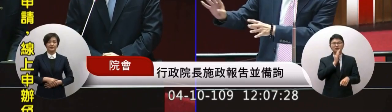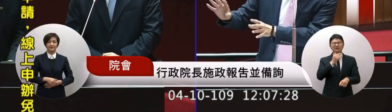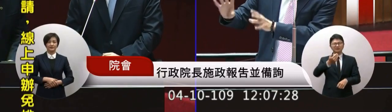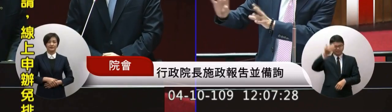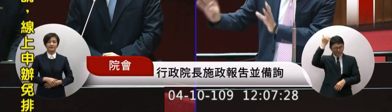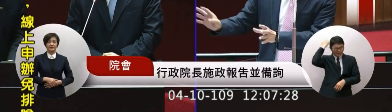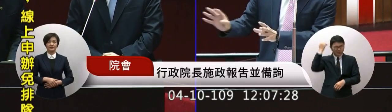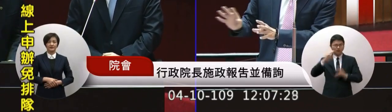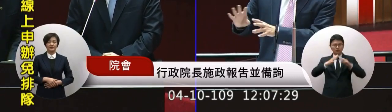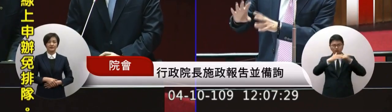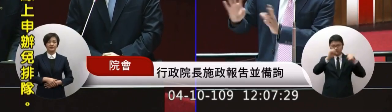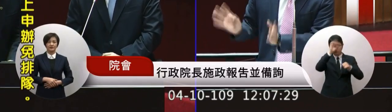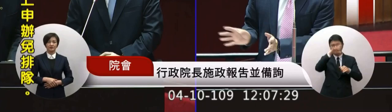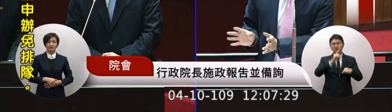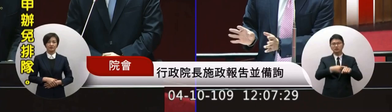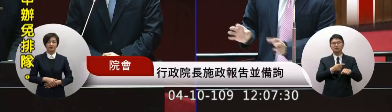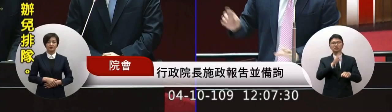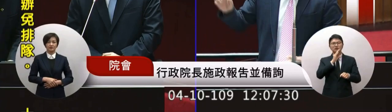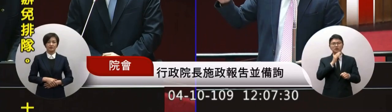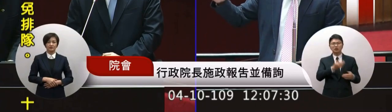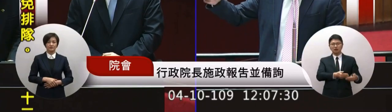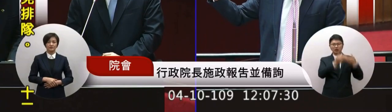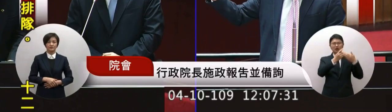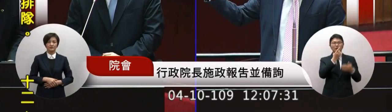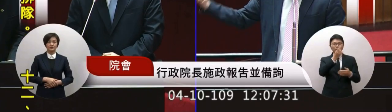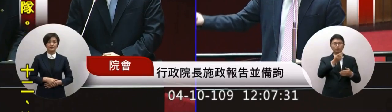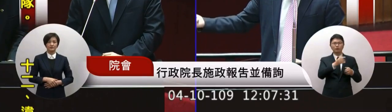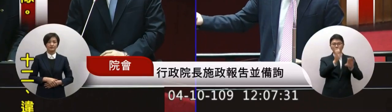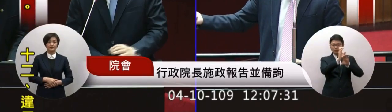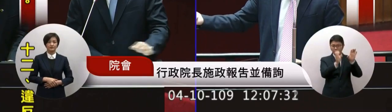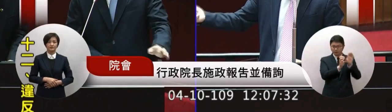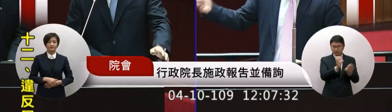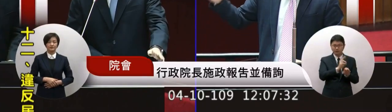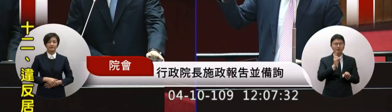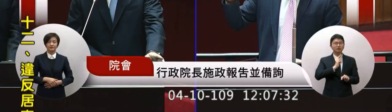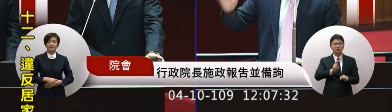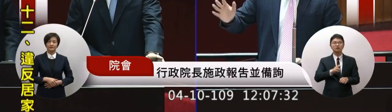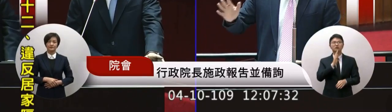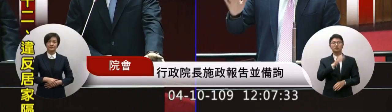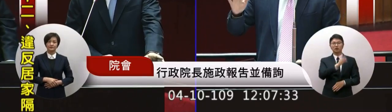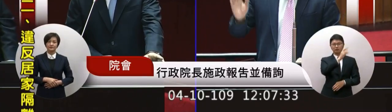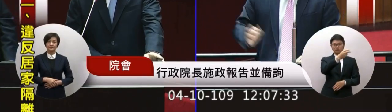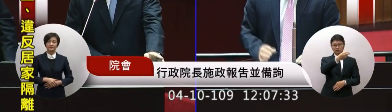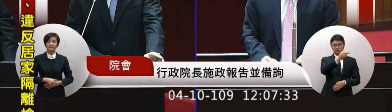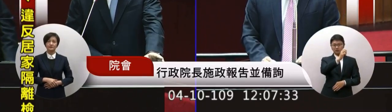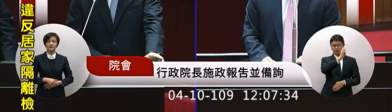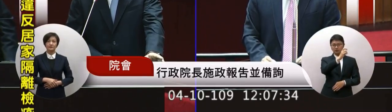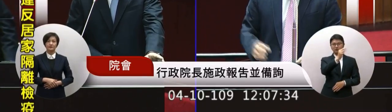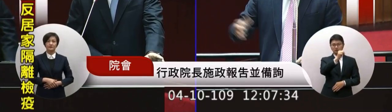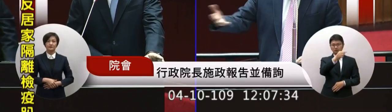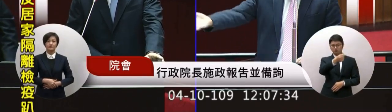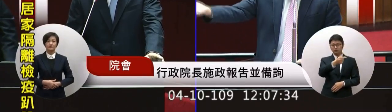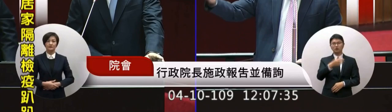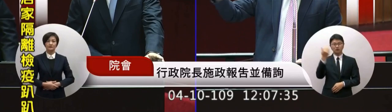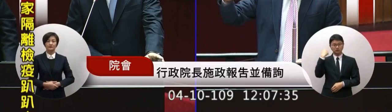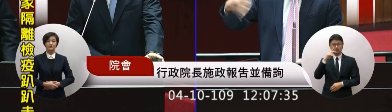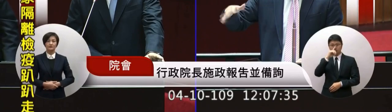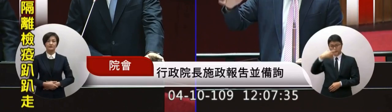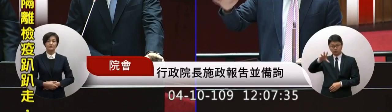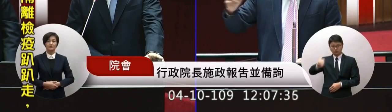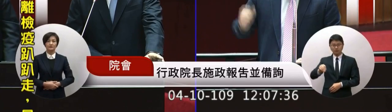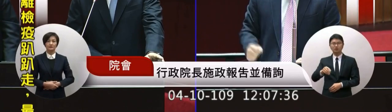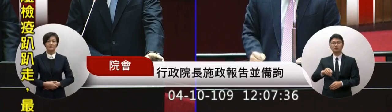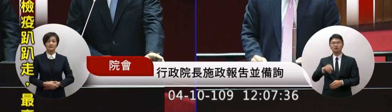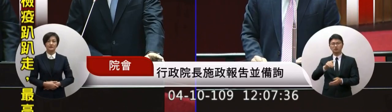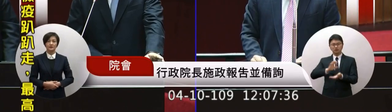早国民党的时代，他们都用汉语拼音，所以他们那个时候是用 FENG。那在陈水扁总统时代的时候呢，那个时候我们就研发一套